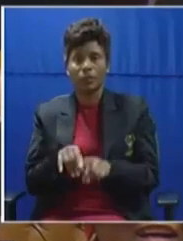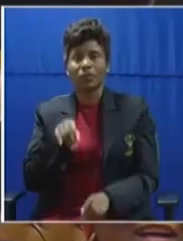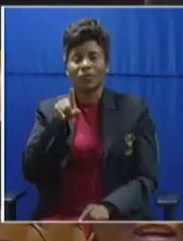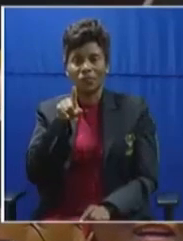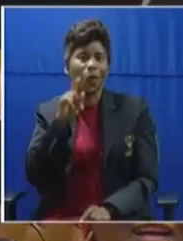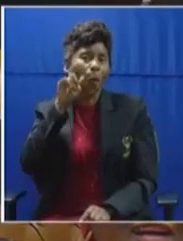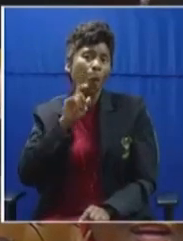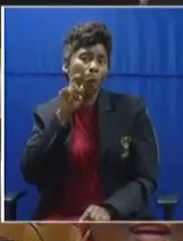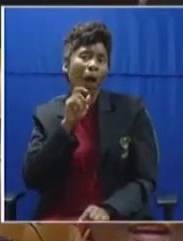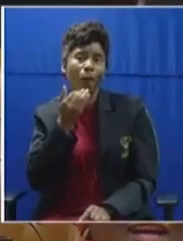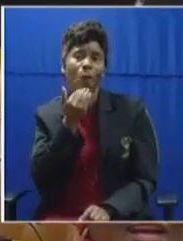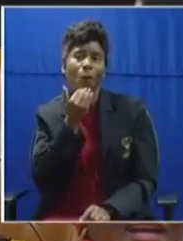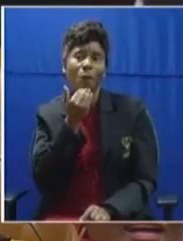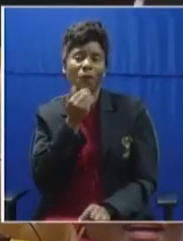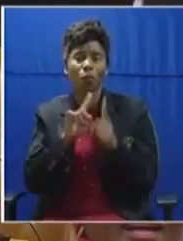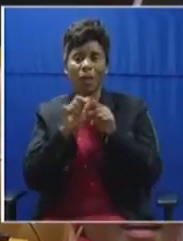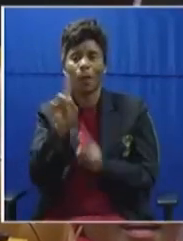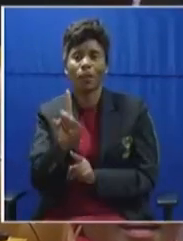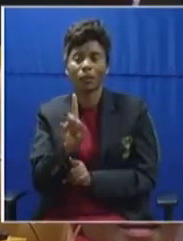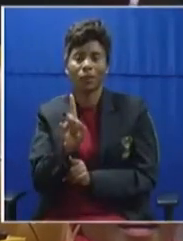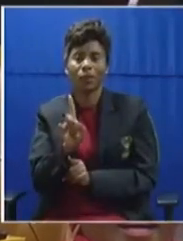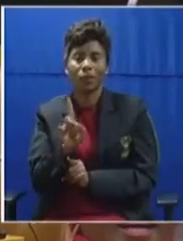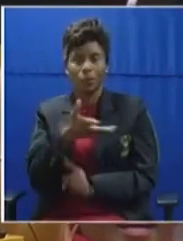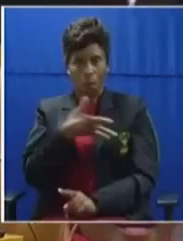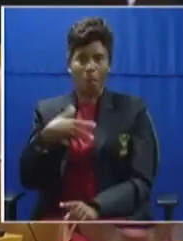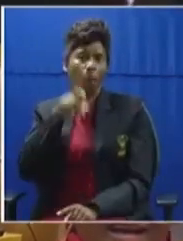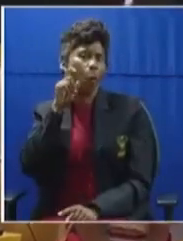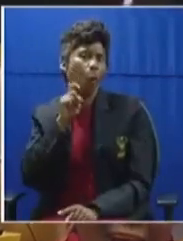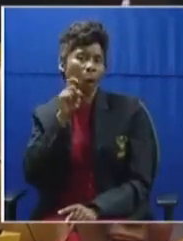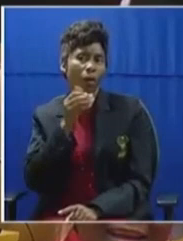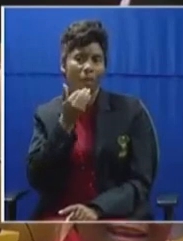Yini la khuluma ayo nomgogwana. Honorable Kaula.